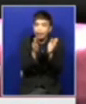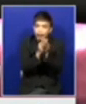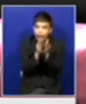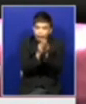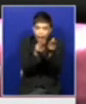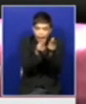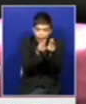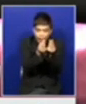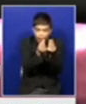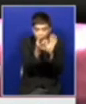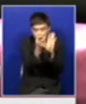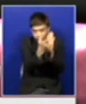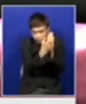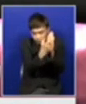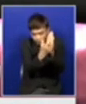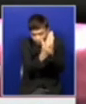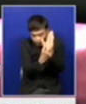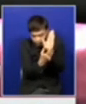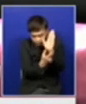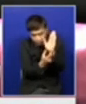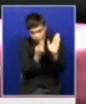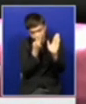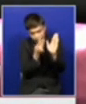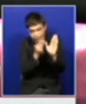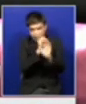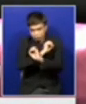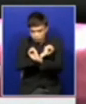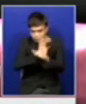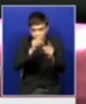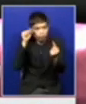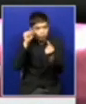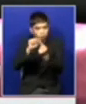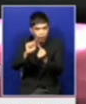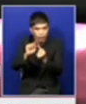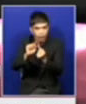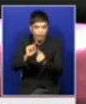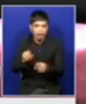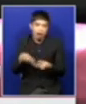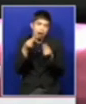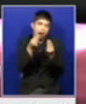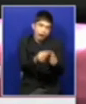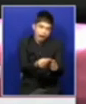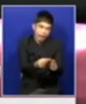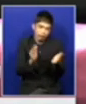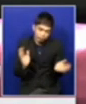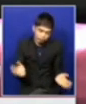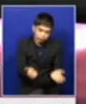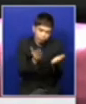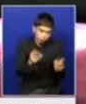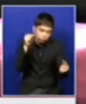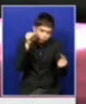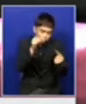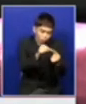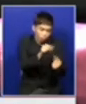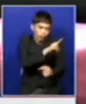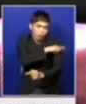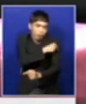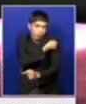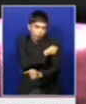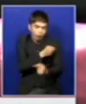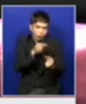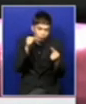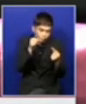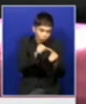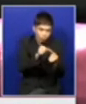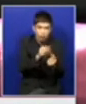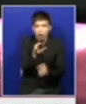ดแล้วว่ารัฐบาลให้การสนับสนุนด้านสาธารณสุขน้อยมากคิดเป็นเพียง 2% จากเงินกู้ 1.9 ล้านล้